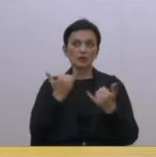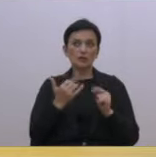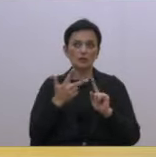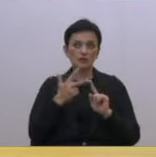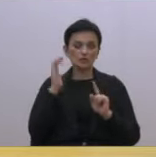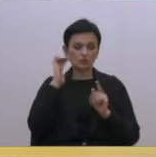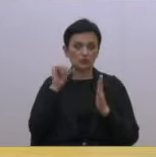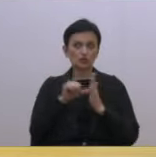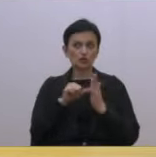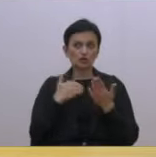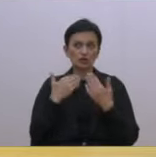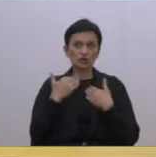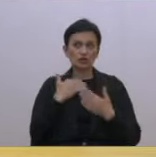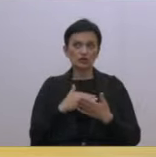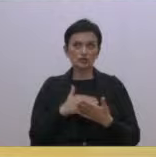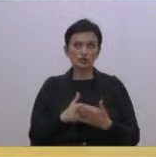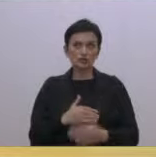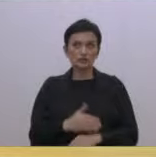ჩართოთ კენჭისყრის რეჟიმი.